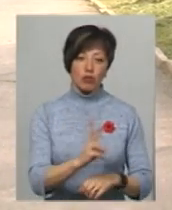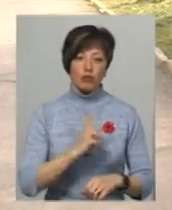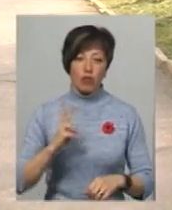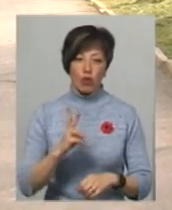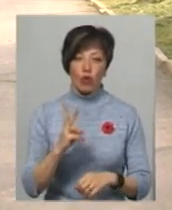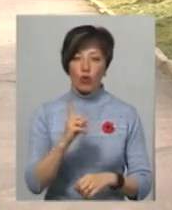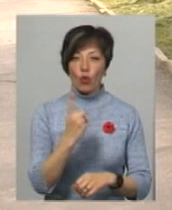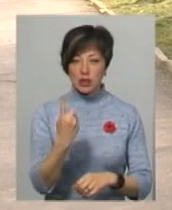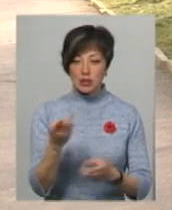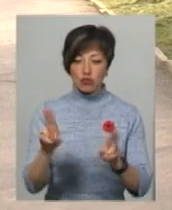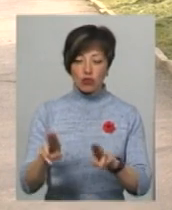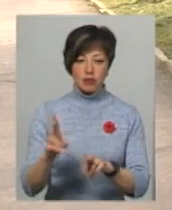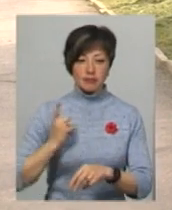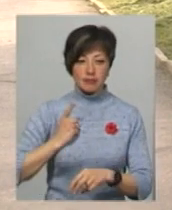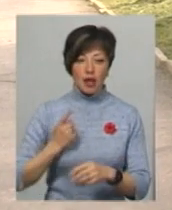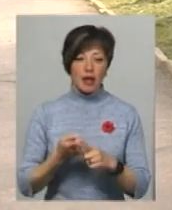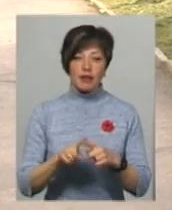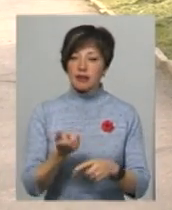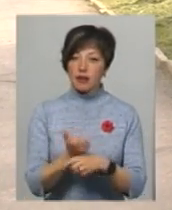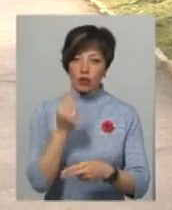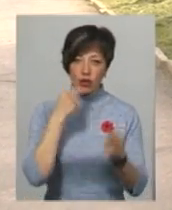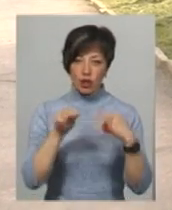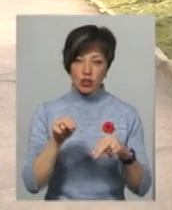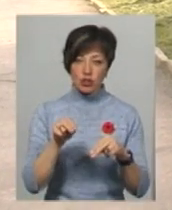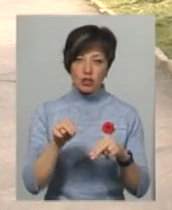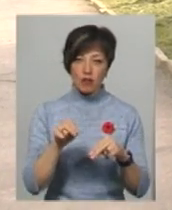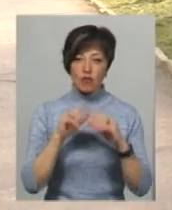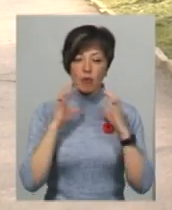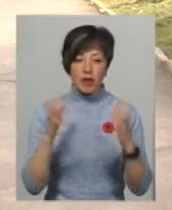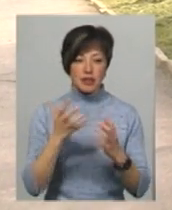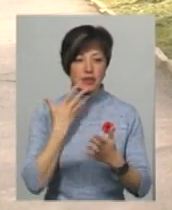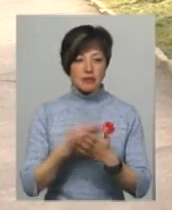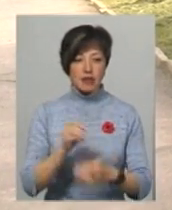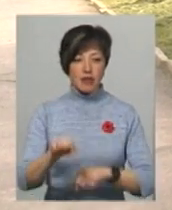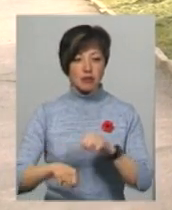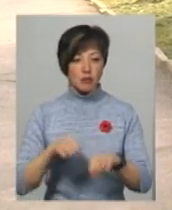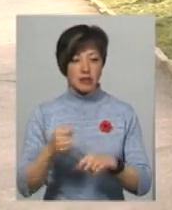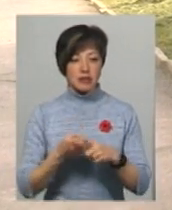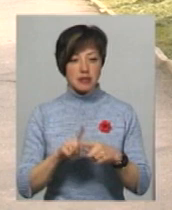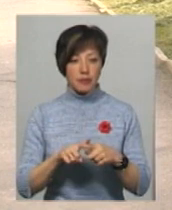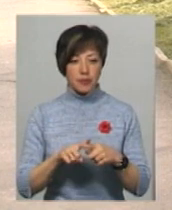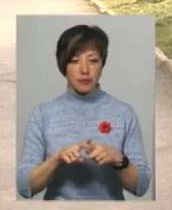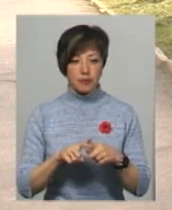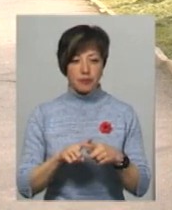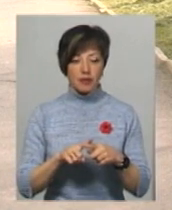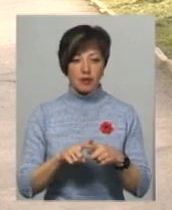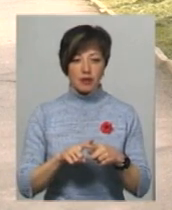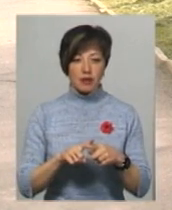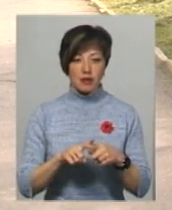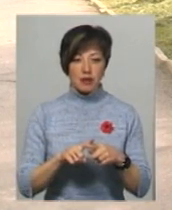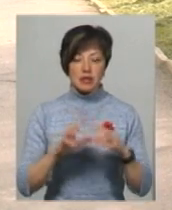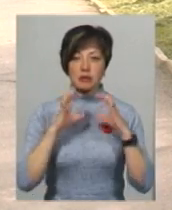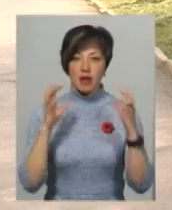хтось міг контролювати їх. Найефективніший засіб вберегти свій двоколісний велосипед – це зберігати його